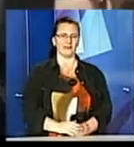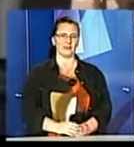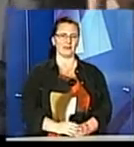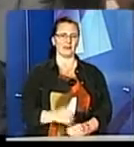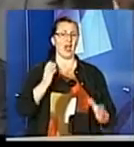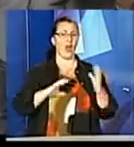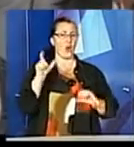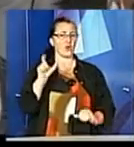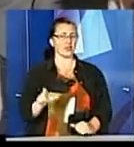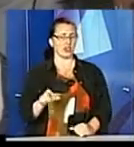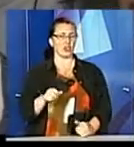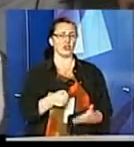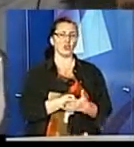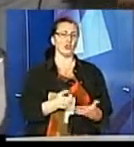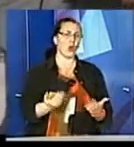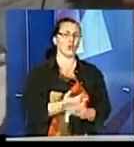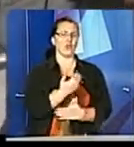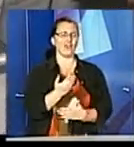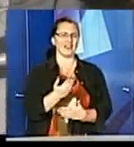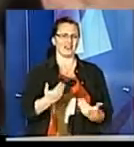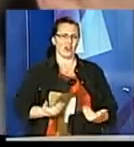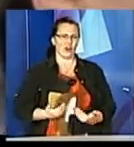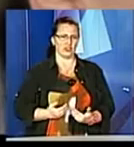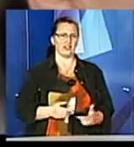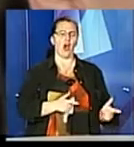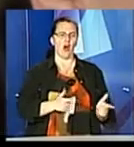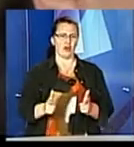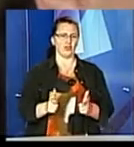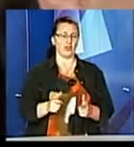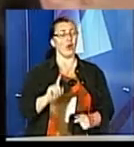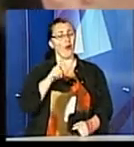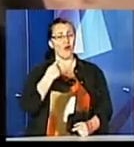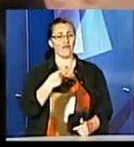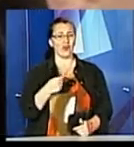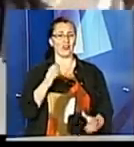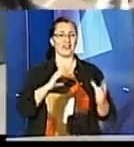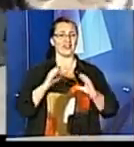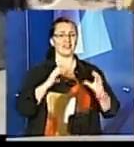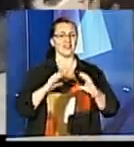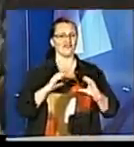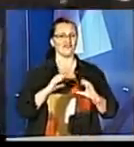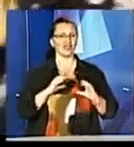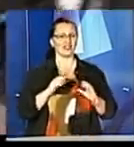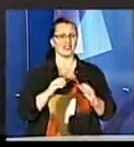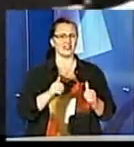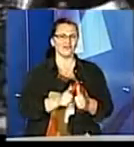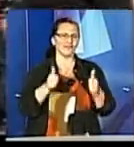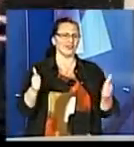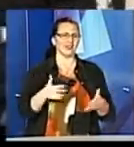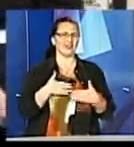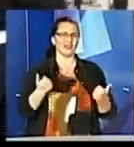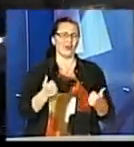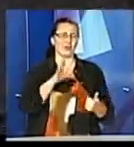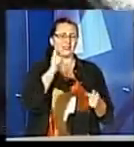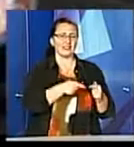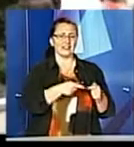Ліцеїсти до нових життєвих подвигів готові. Щоправда, зізнаються, з ліцеєм розлучатися непросто, адже за 3 роки він став для них